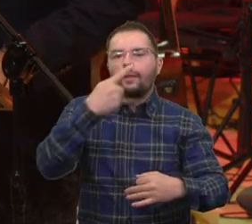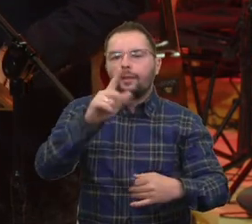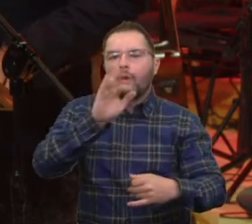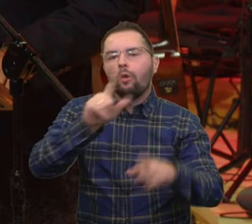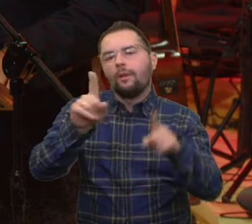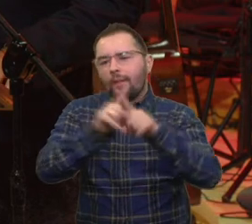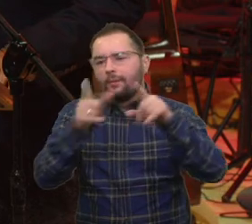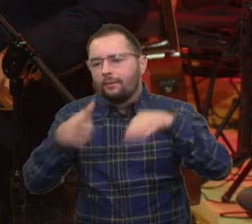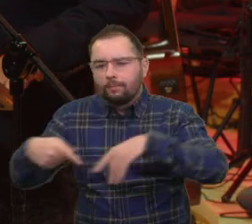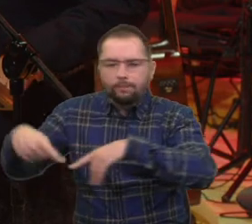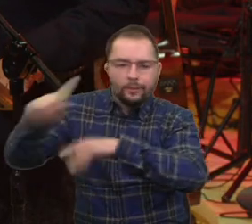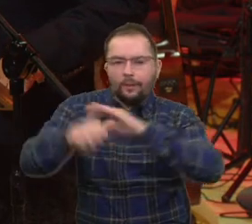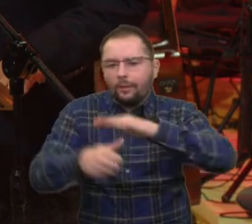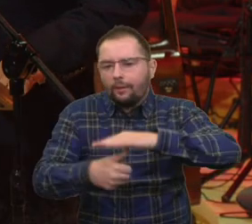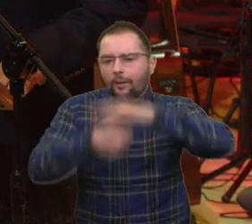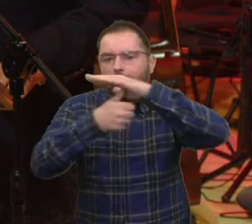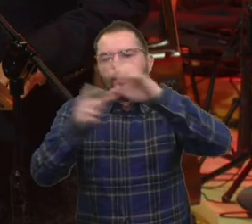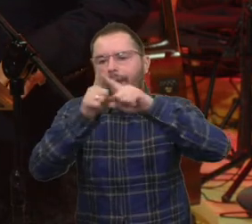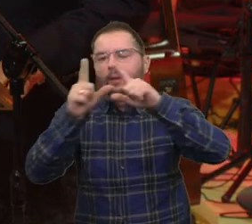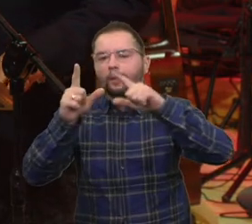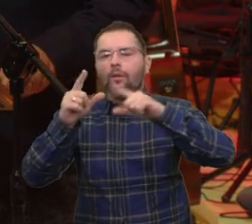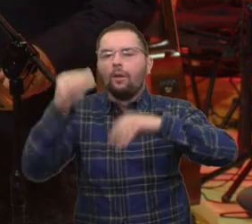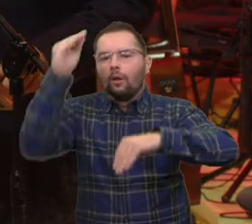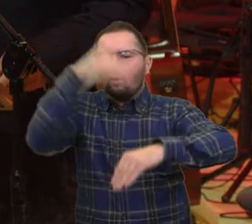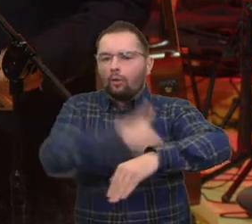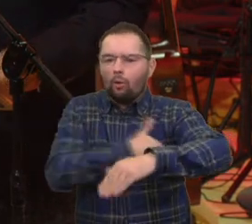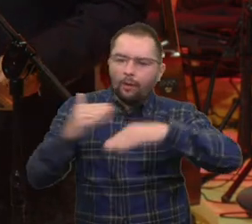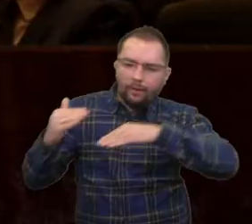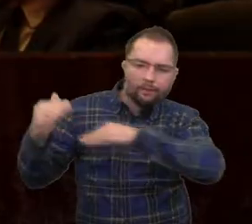rektorów i przedstawicieli uczelni wyższych.